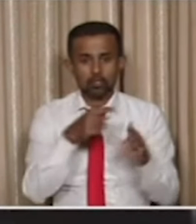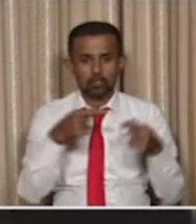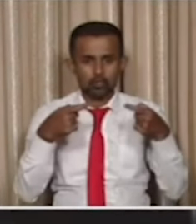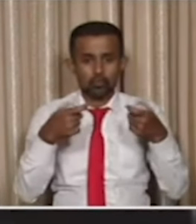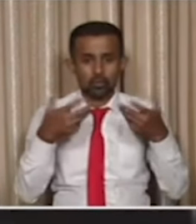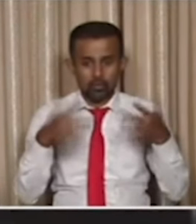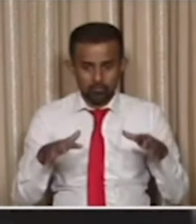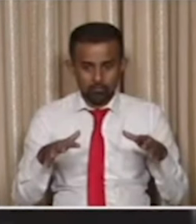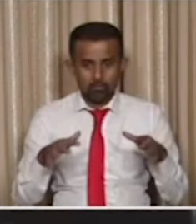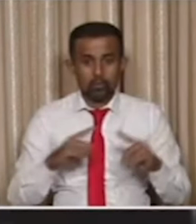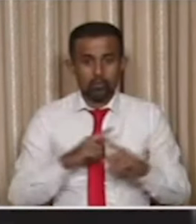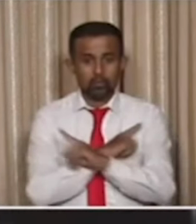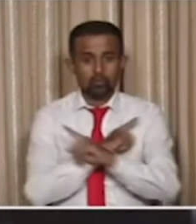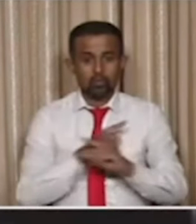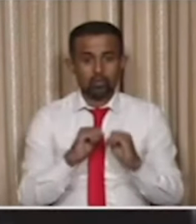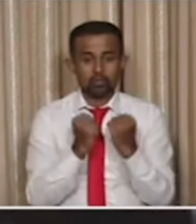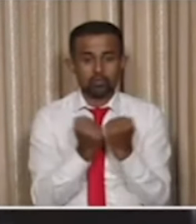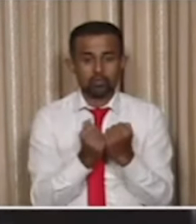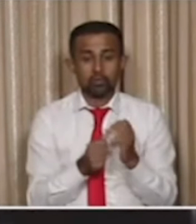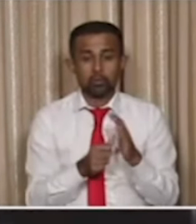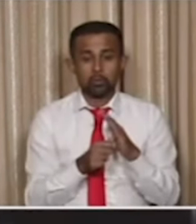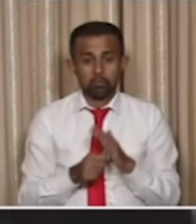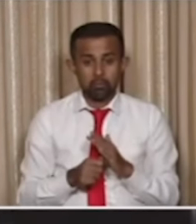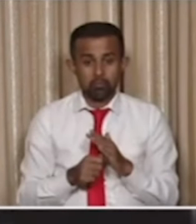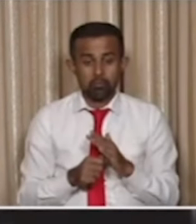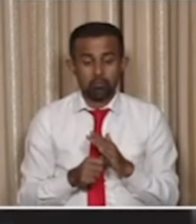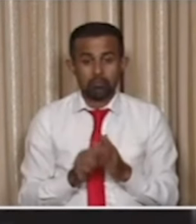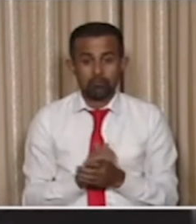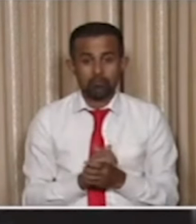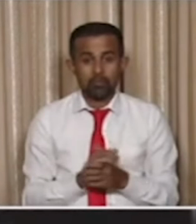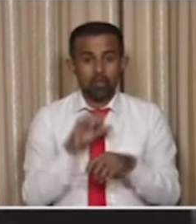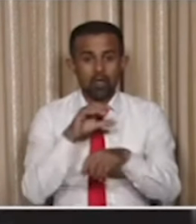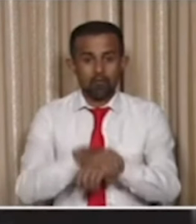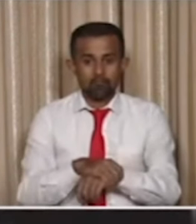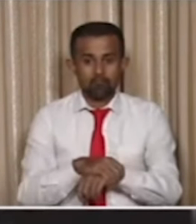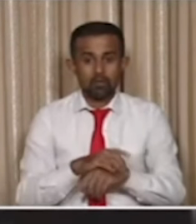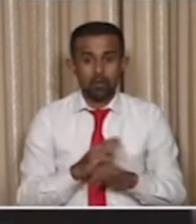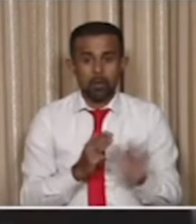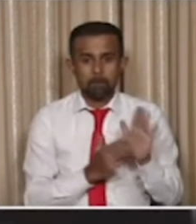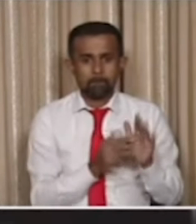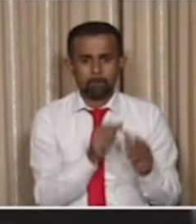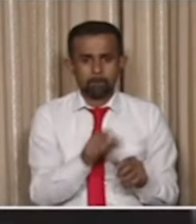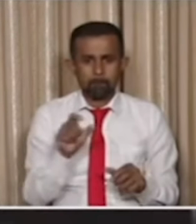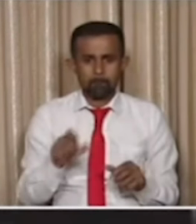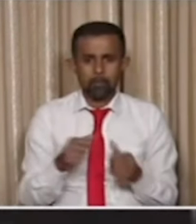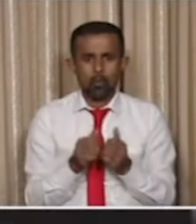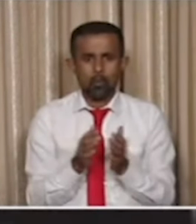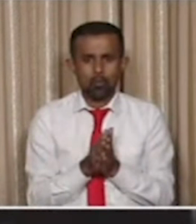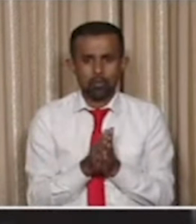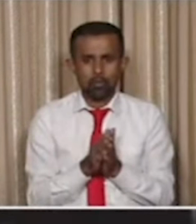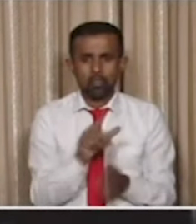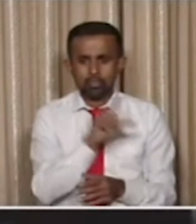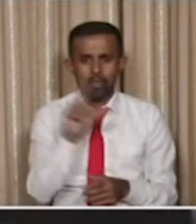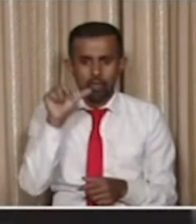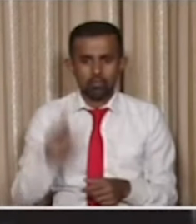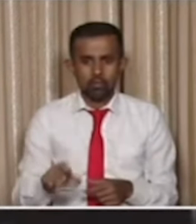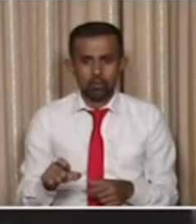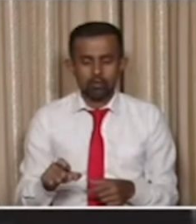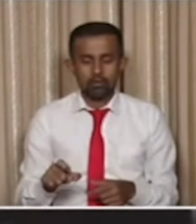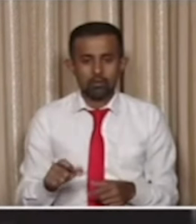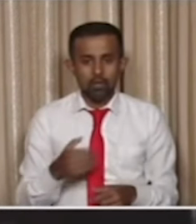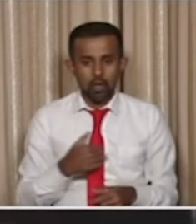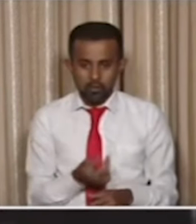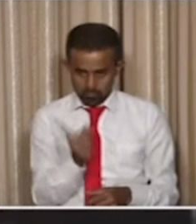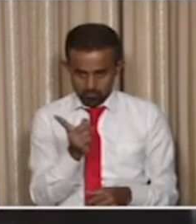වෙද්දී කොටි සංවිධානයේ යටත්තුණු සා අල්ලගත්ත කොටි සමාජිකයන් හිටියා 17000ක්. අපි මොකද කරේ?